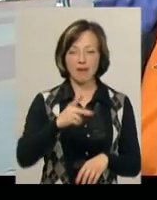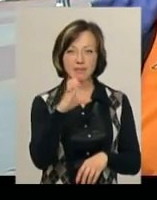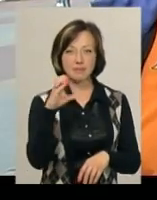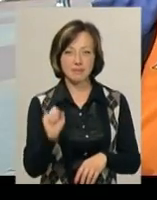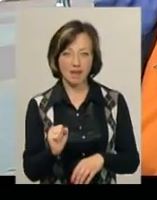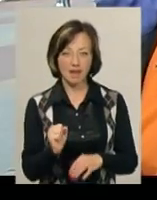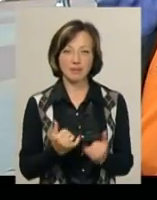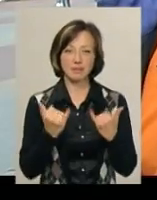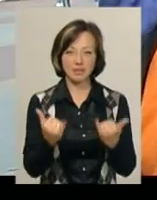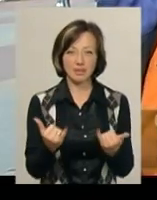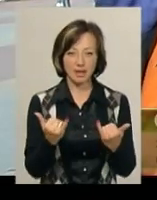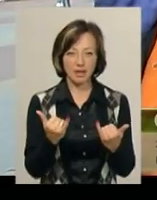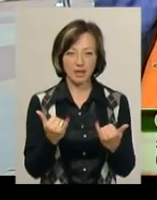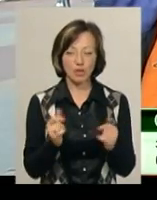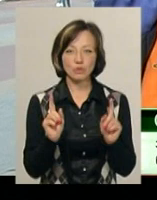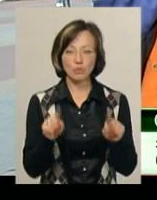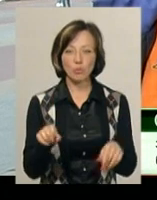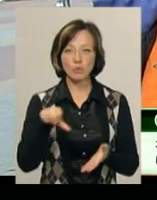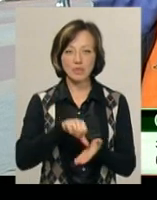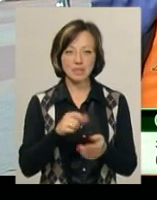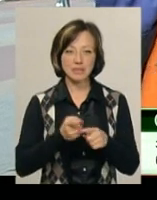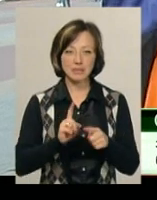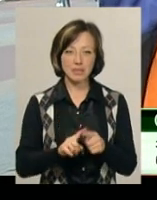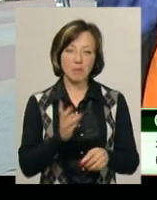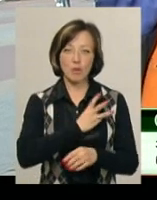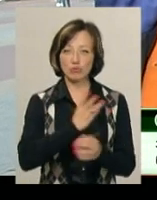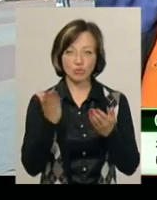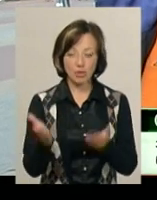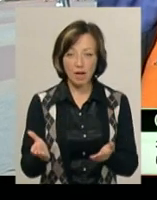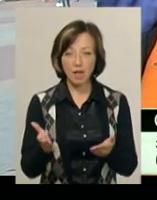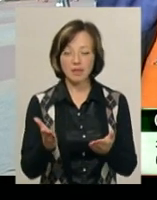Для того, щоб взяти участь, це власне бажання,